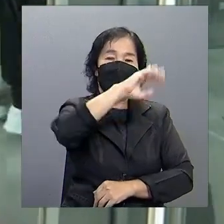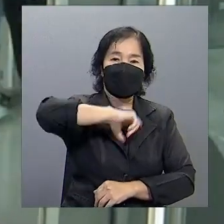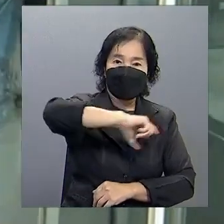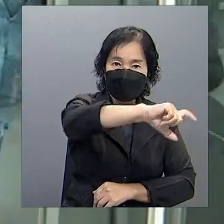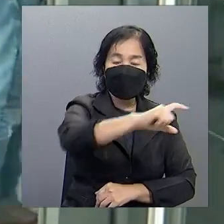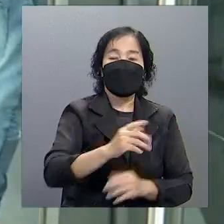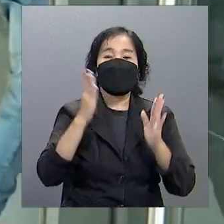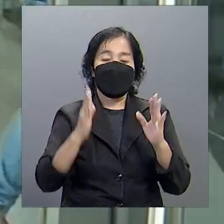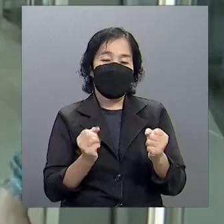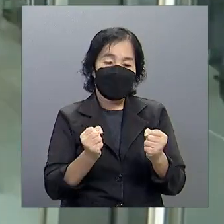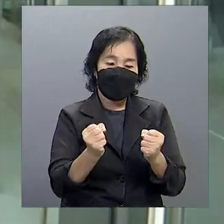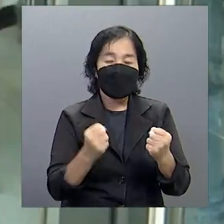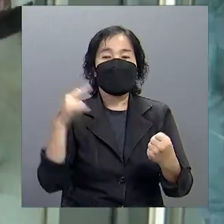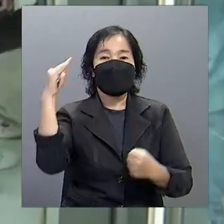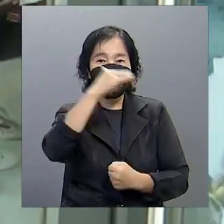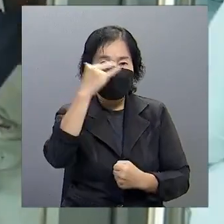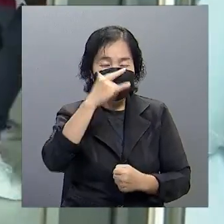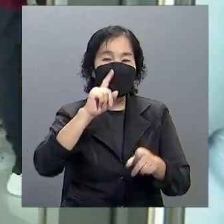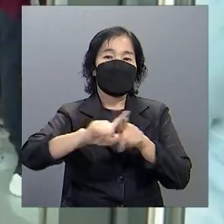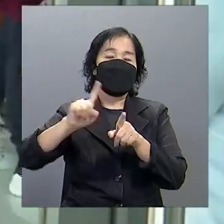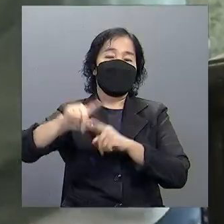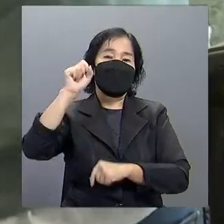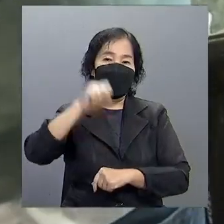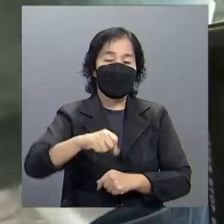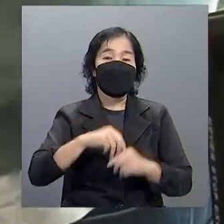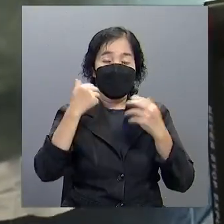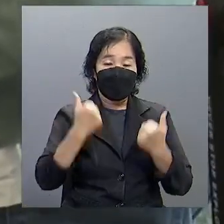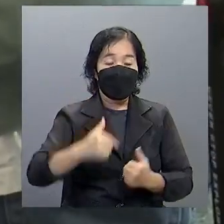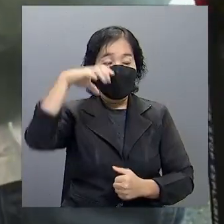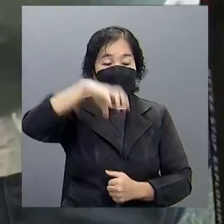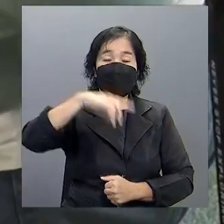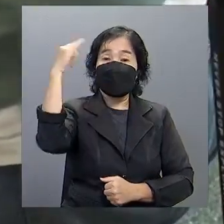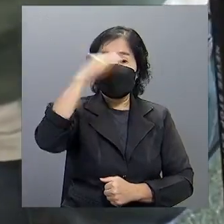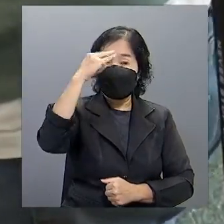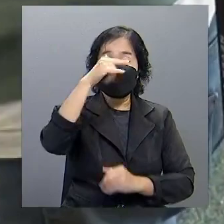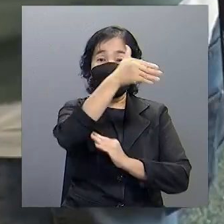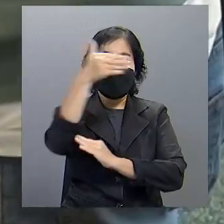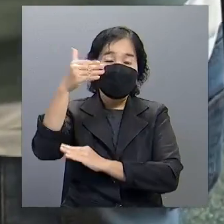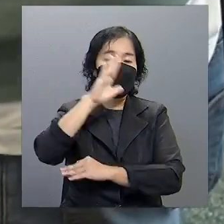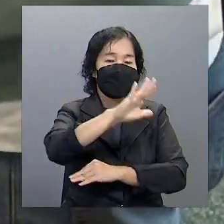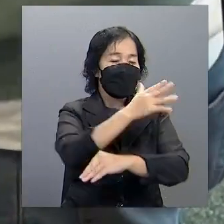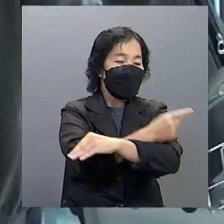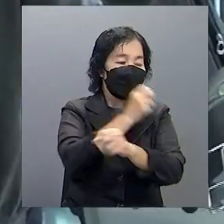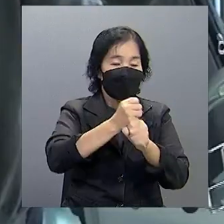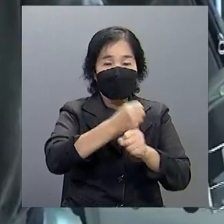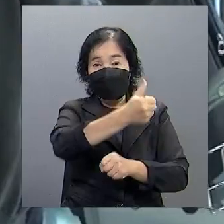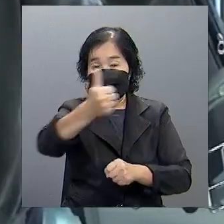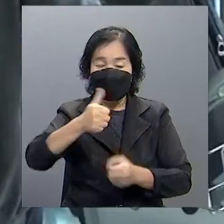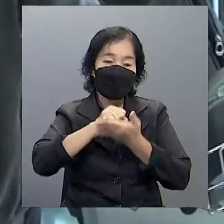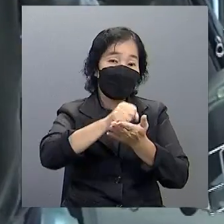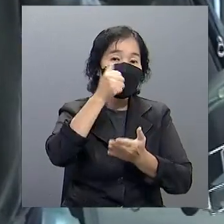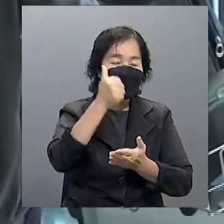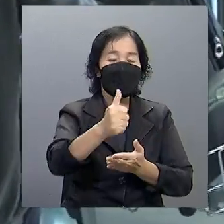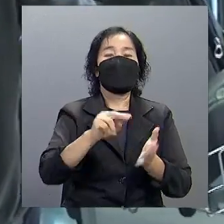ซึ่งถ้าด่านแรกของจังหวัดณสนามบินนานาชาติทำได้ดีก็จะช่วยลดภาระของทีมในเมืองได้เยอะมากเลยทีเดียวครับ